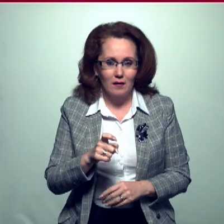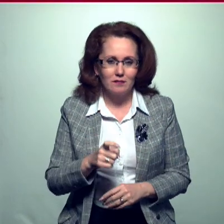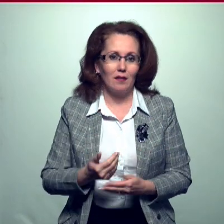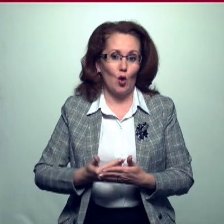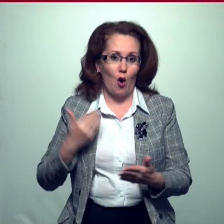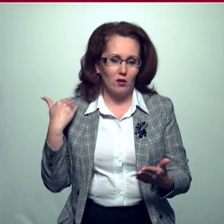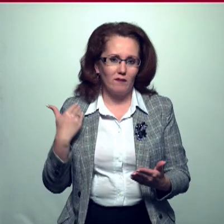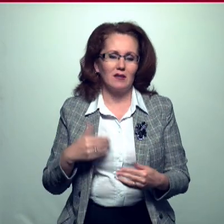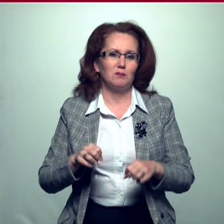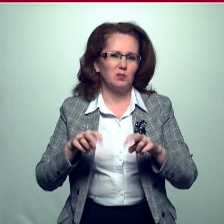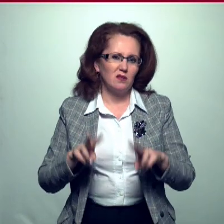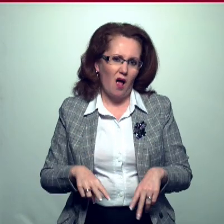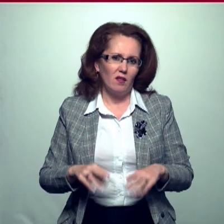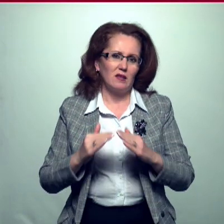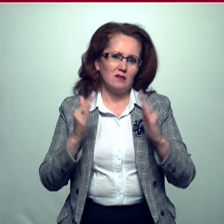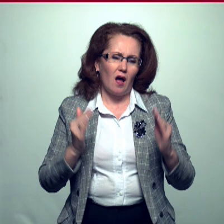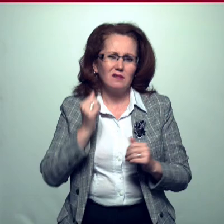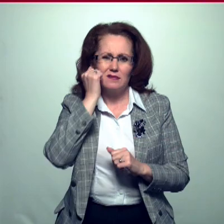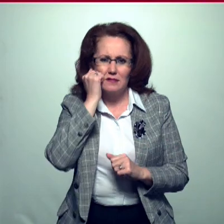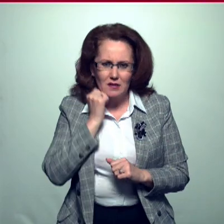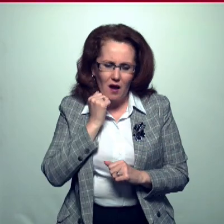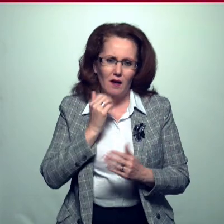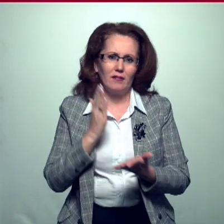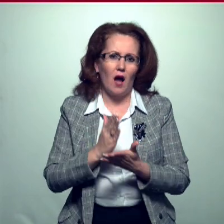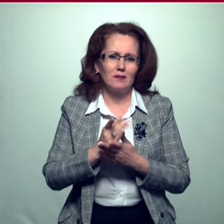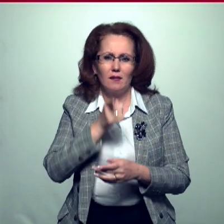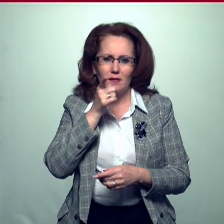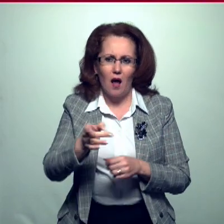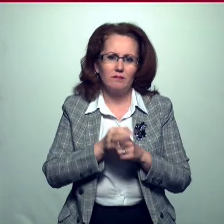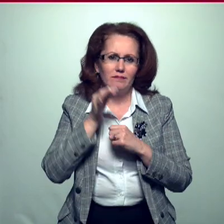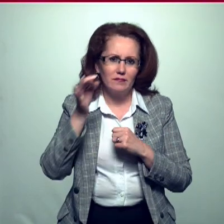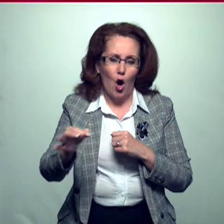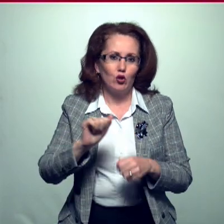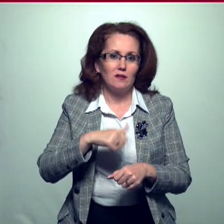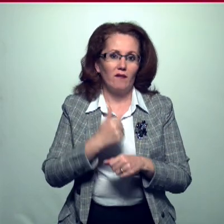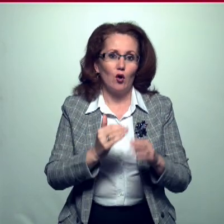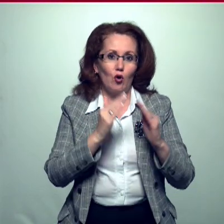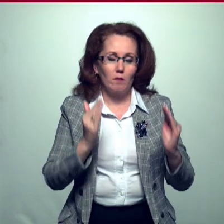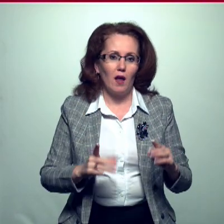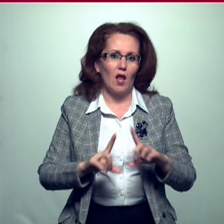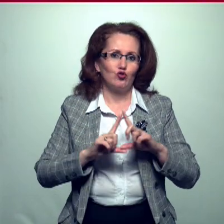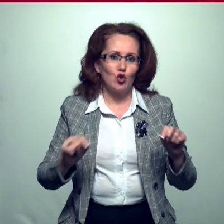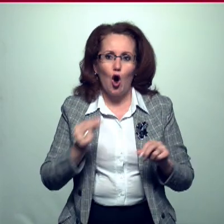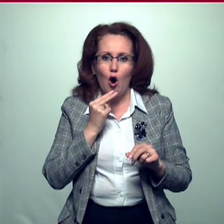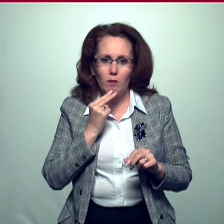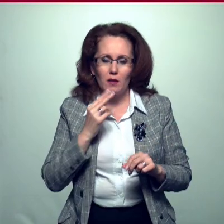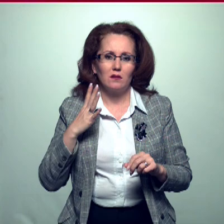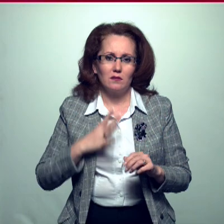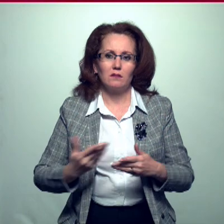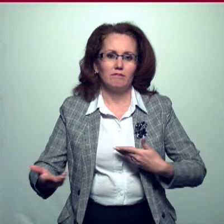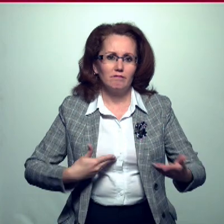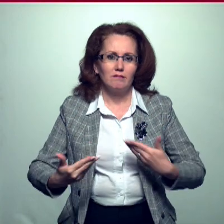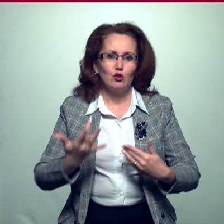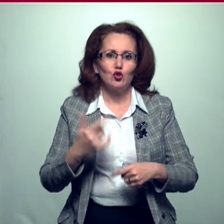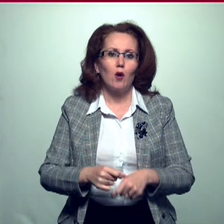занимала приспособленное здание. Оно старое, находилось на удаленном расстоянии от основного корпуса, так что на школьные обеды детям приходилось ходить